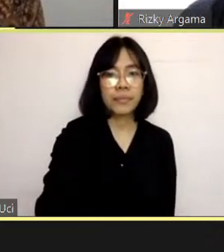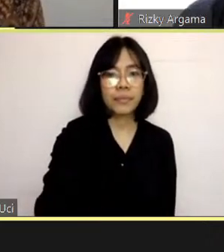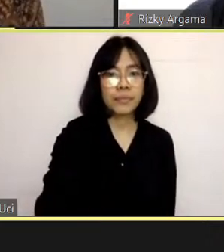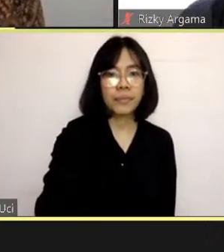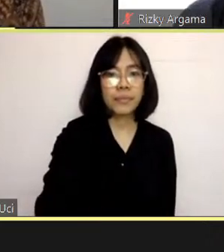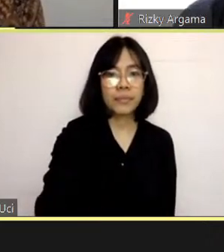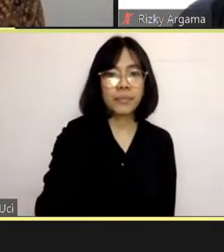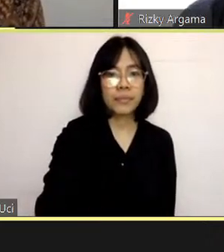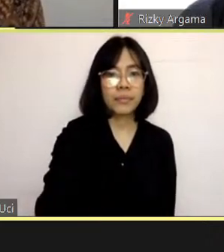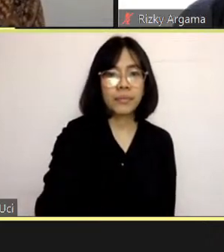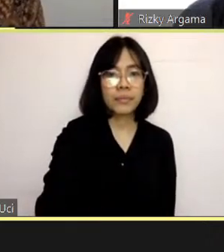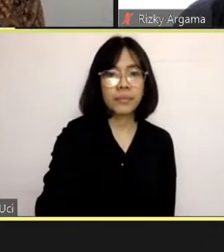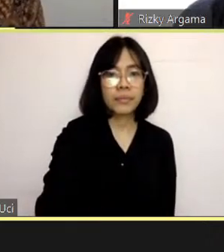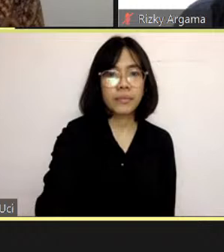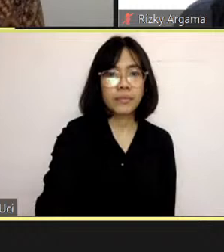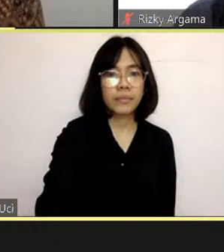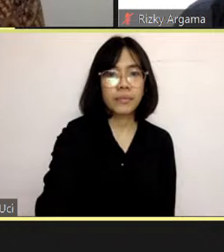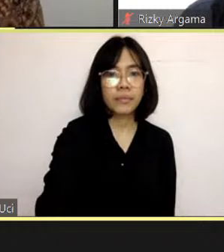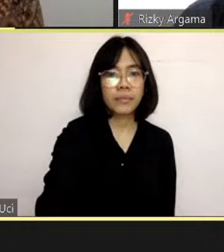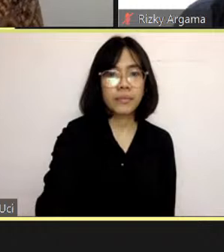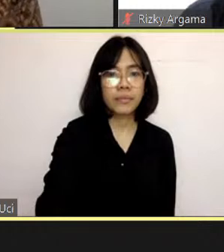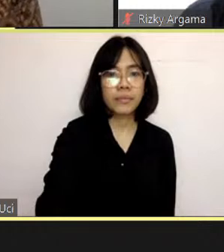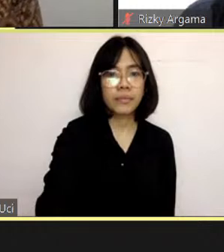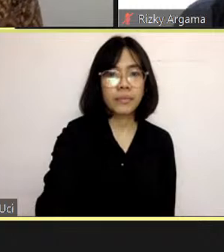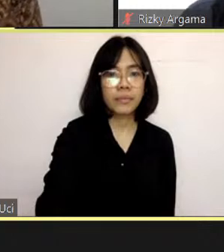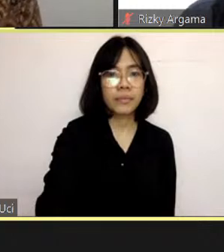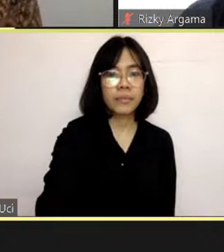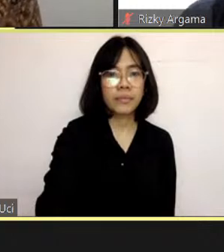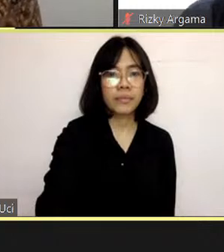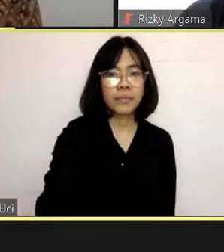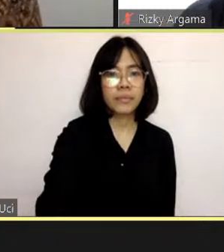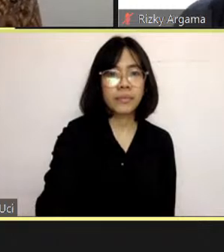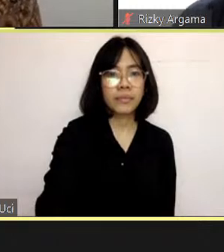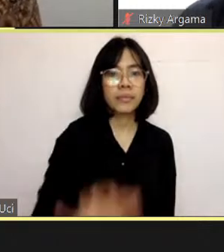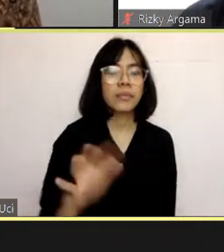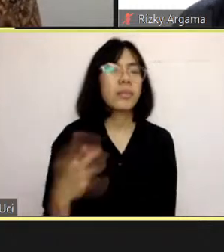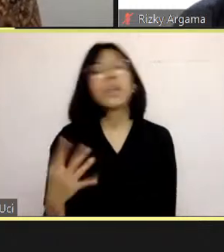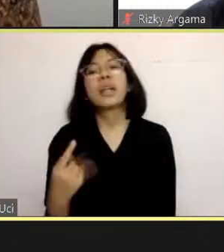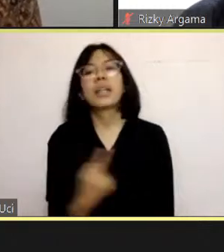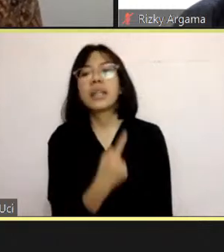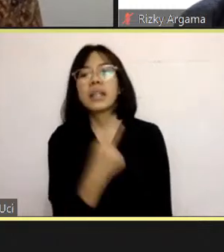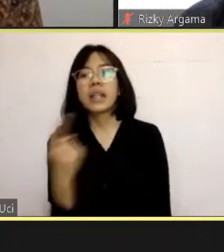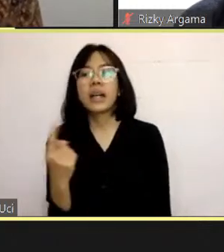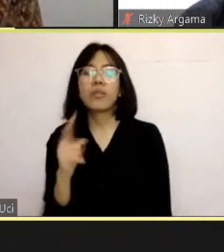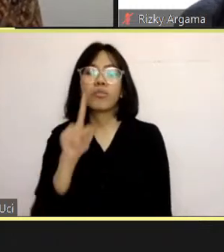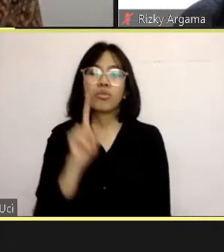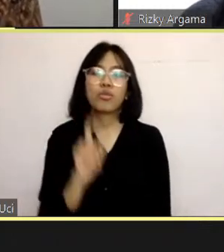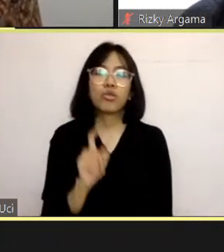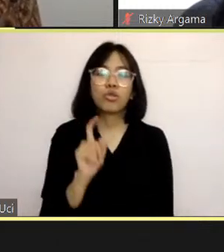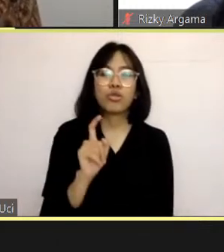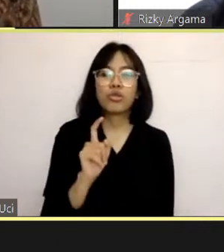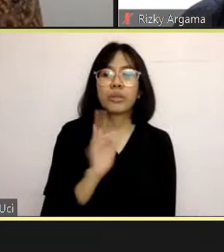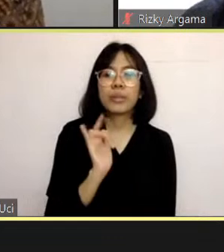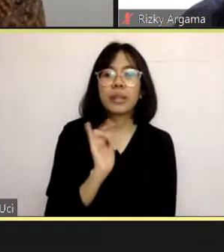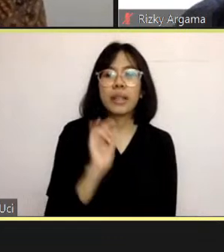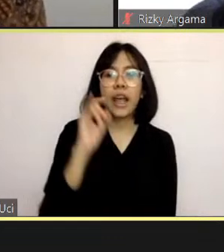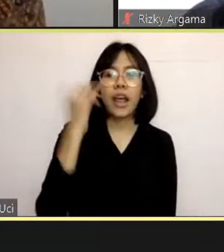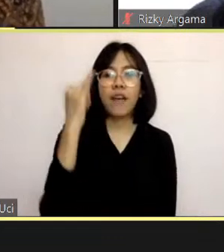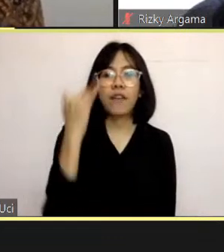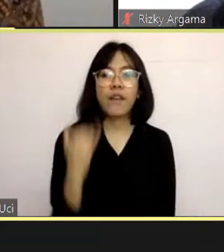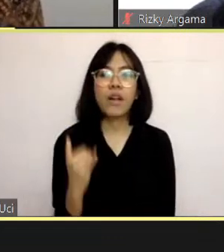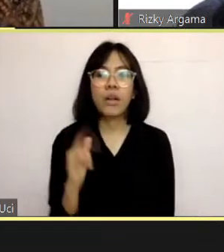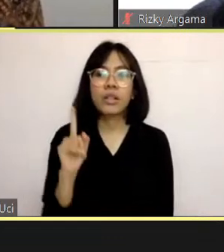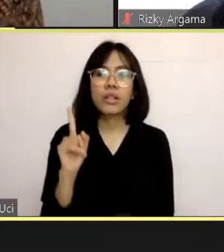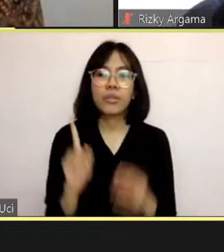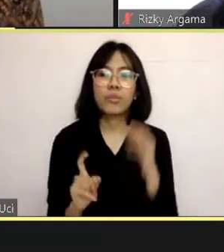ada di negeri ini dengan cara-cara demokrasi dan juga sesuai dengan nilai-nilai negara hukum.